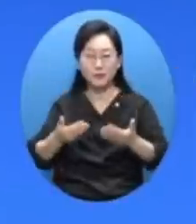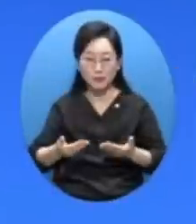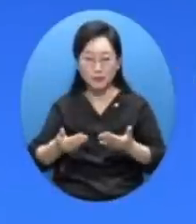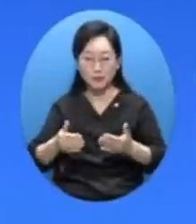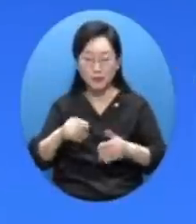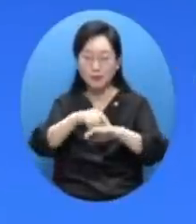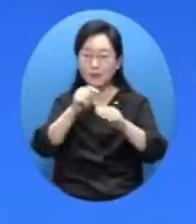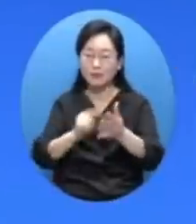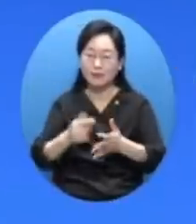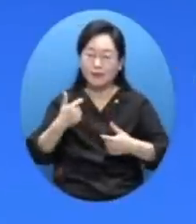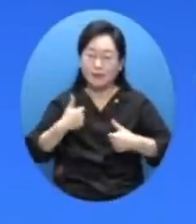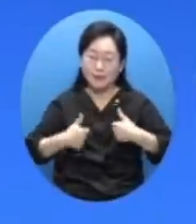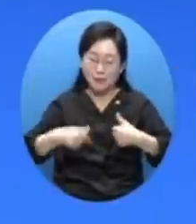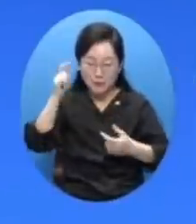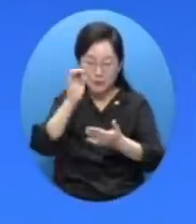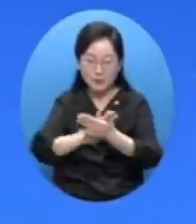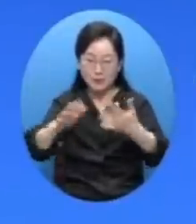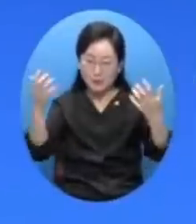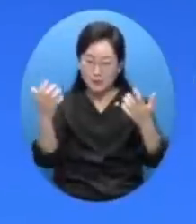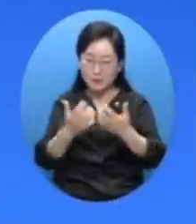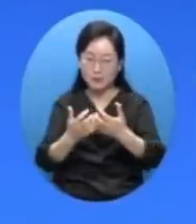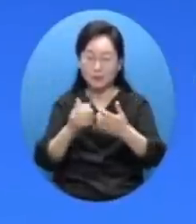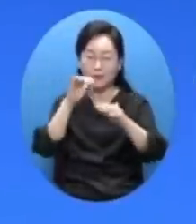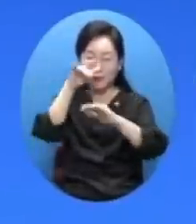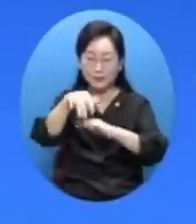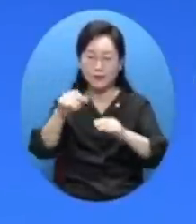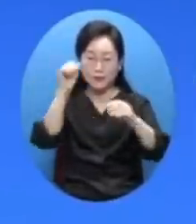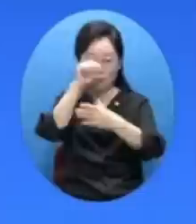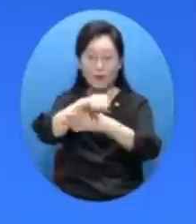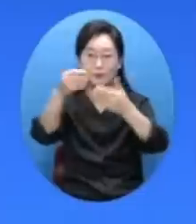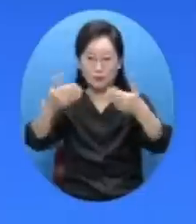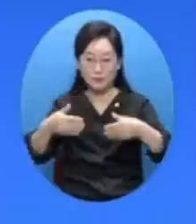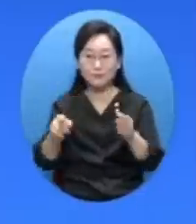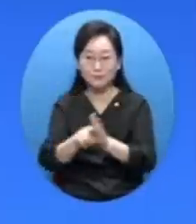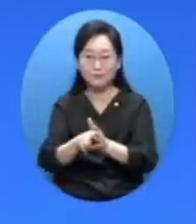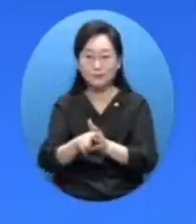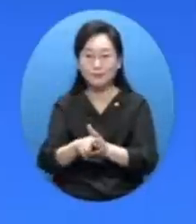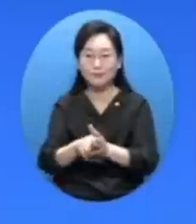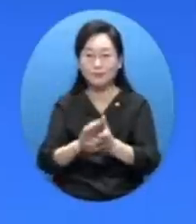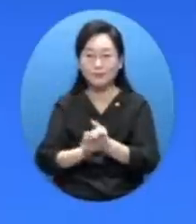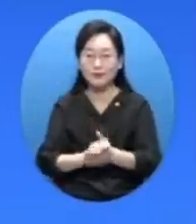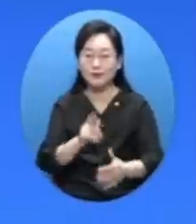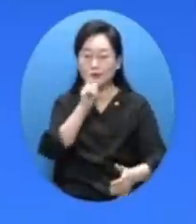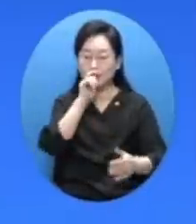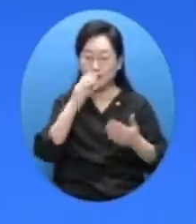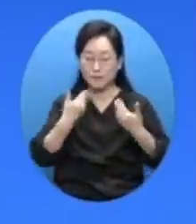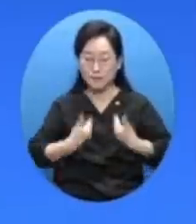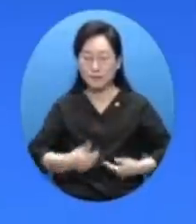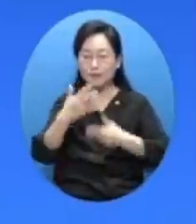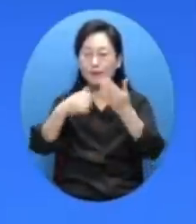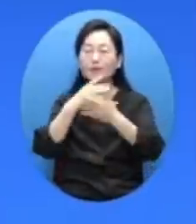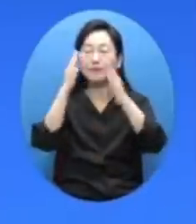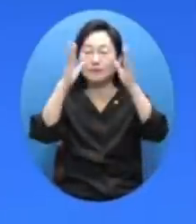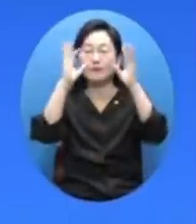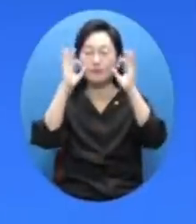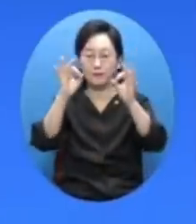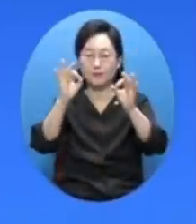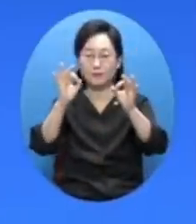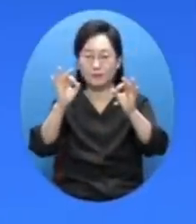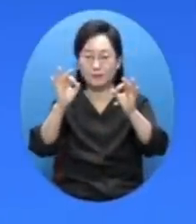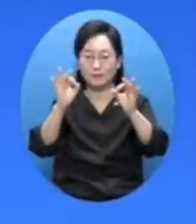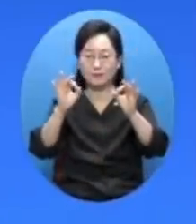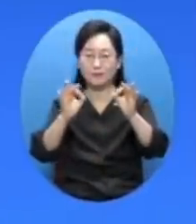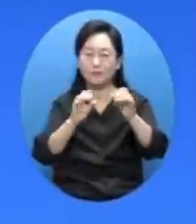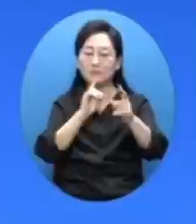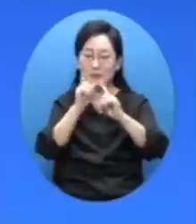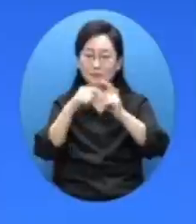우리 마음에 기쁨과 평화를 넘치게 허락해 주시는 것입니다 그래서 잠잠히 하나님만 바라보라고 다윗은